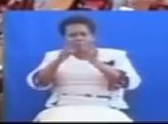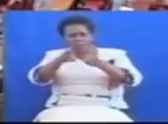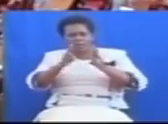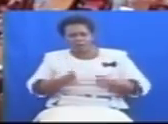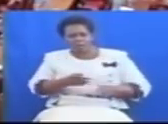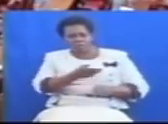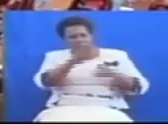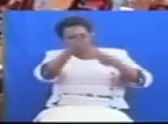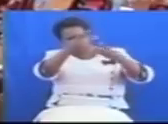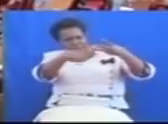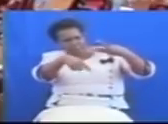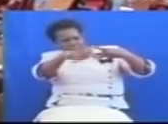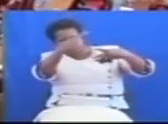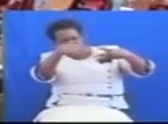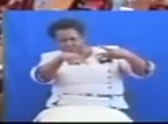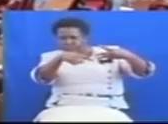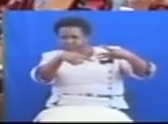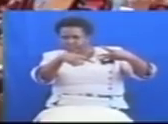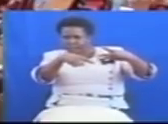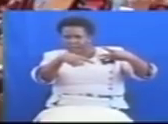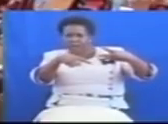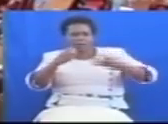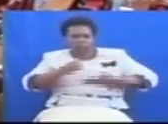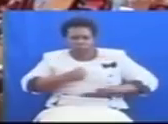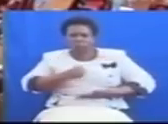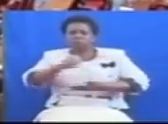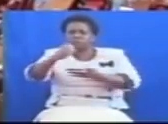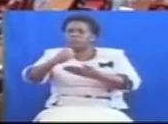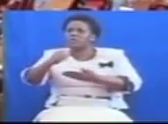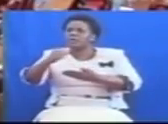Ofisi ya Rais TAMISEMI, majibu.